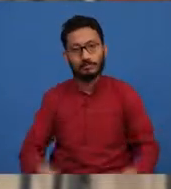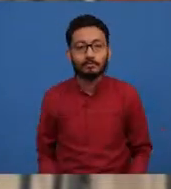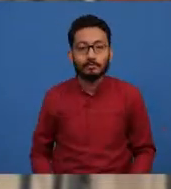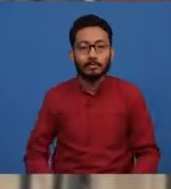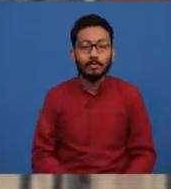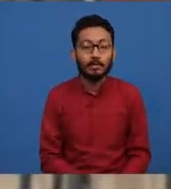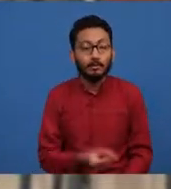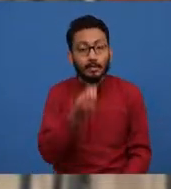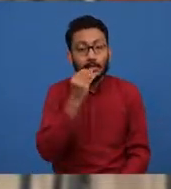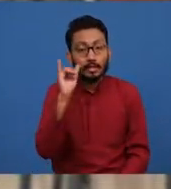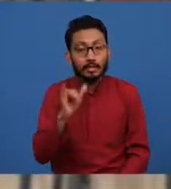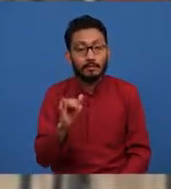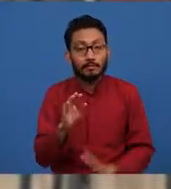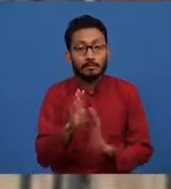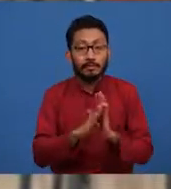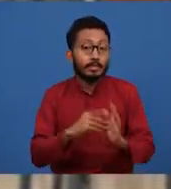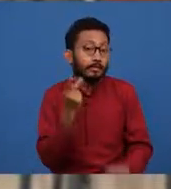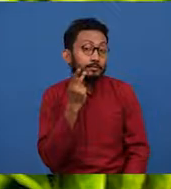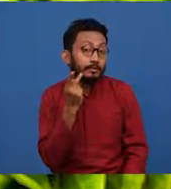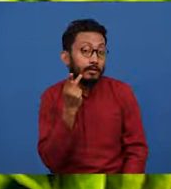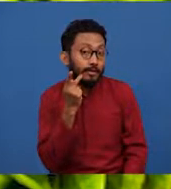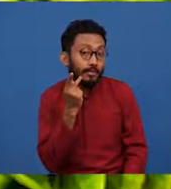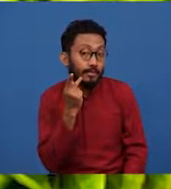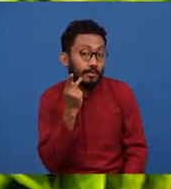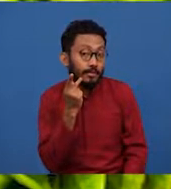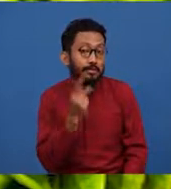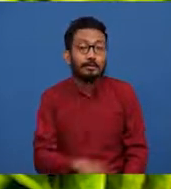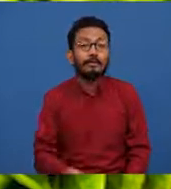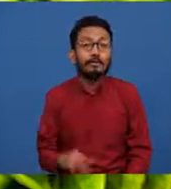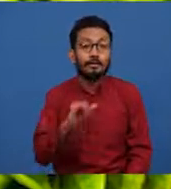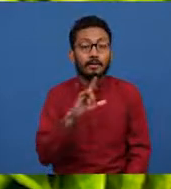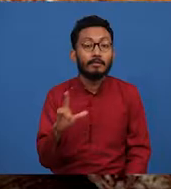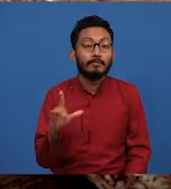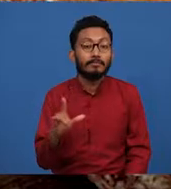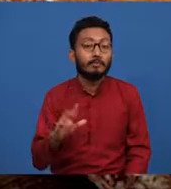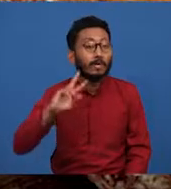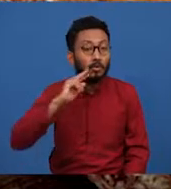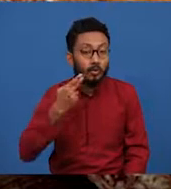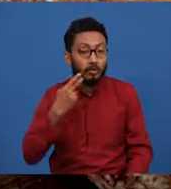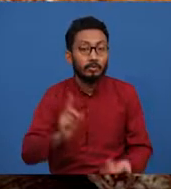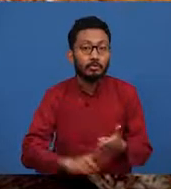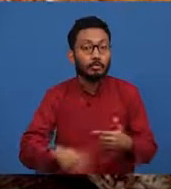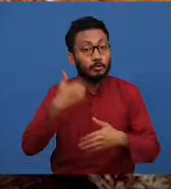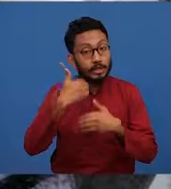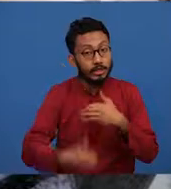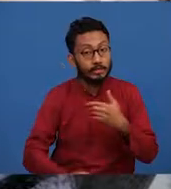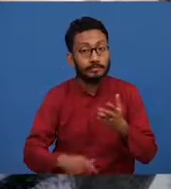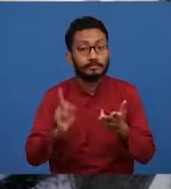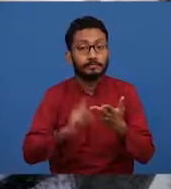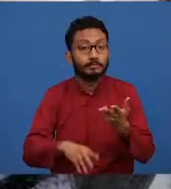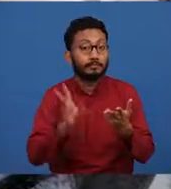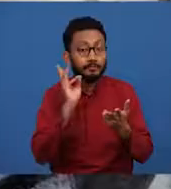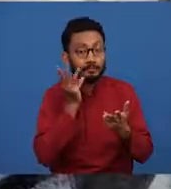makanan yang berkhasiat ialah sayur, roti,